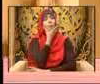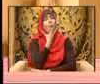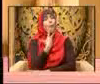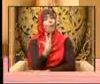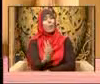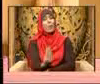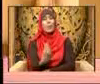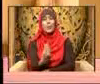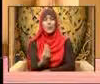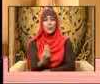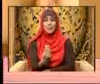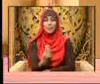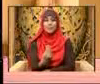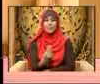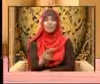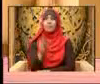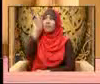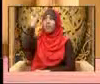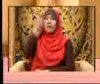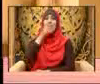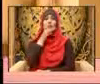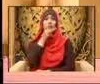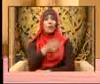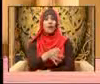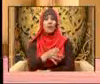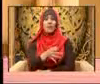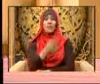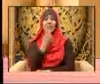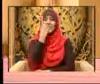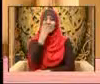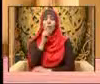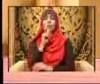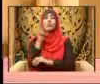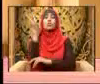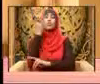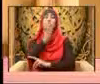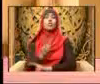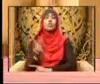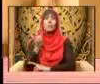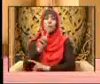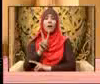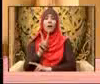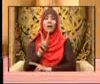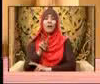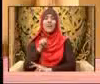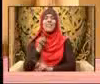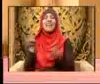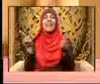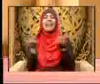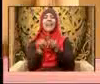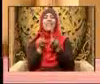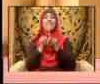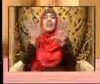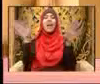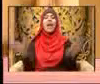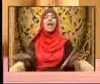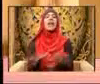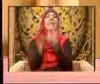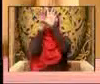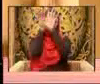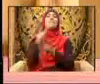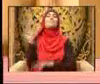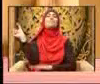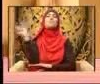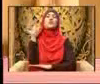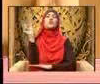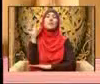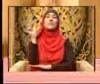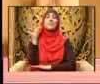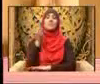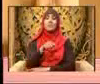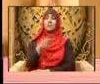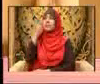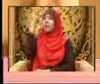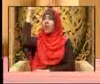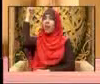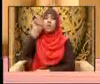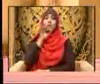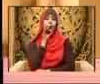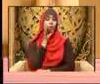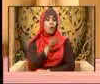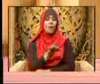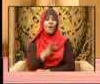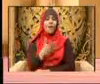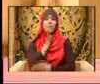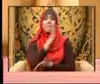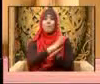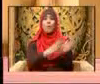رائع وديننا عظيم. ينظر الإنسان يوم الجمعة اللي هو يوم عيد المسلمين، يوم عيد المسلمين، ينظر إليهم فيقول